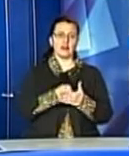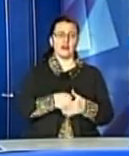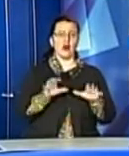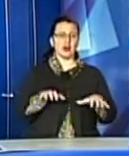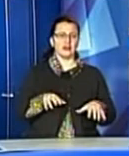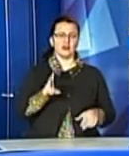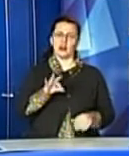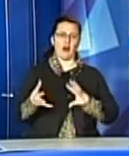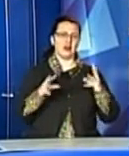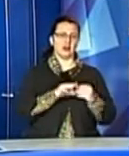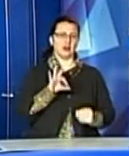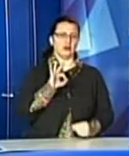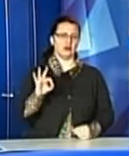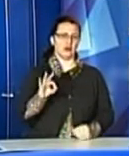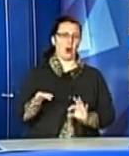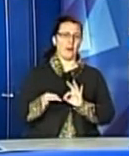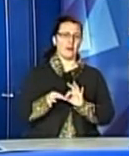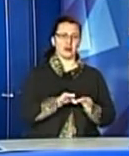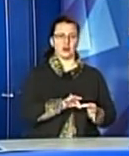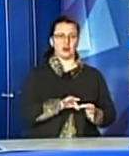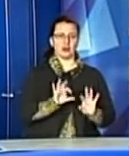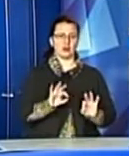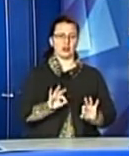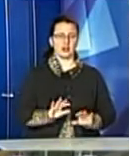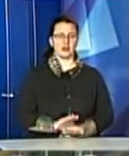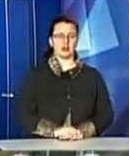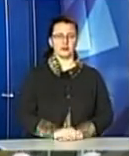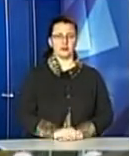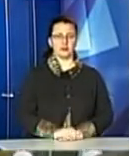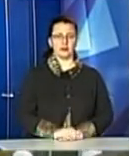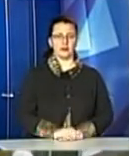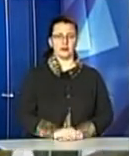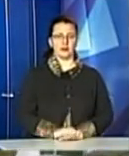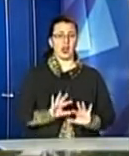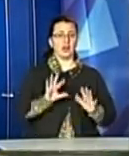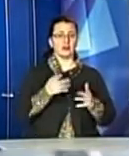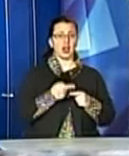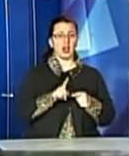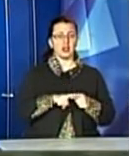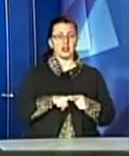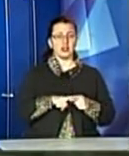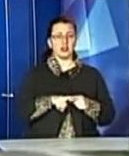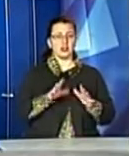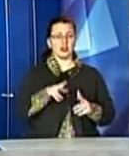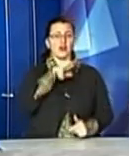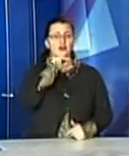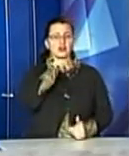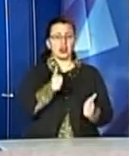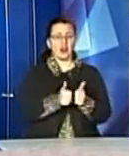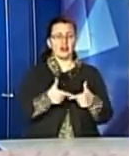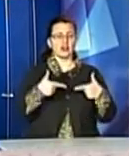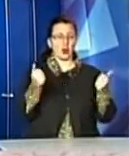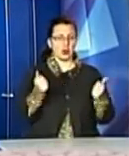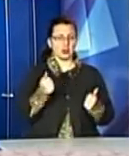Проте безрезультатно. Подробиці розповість Анастасія Бахур. Трапилося викрадення Петра біля чернівецького готелю на автостоянці. За